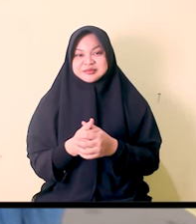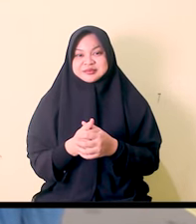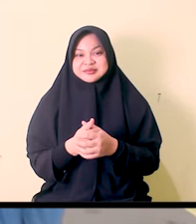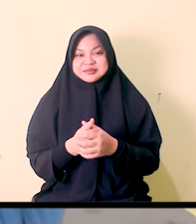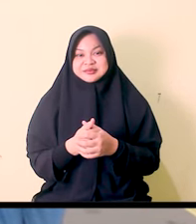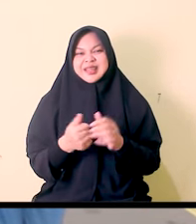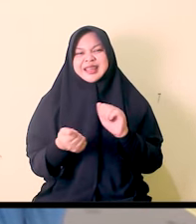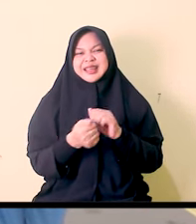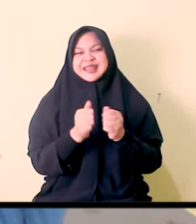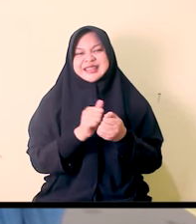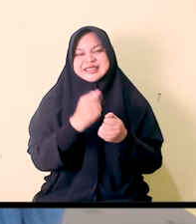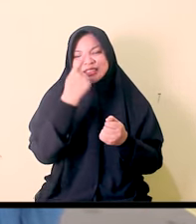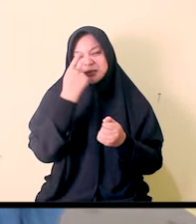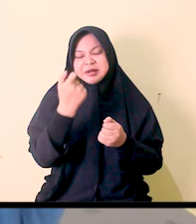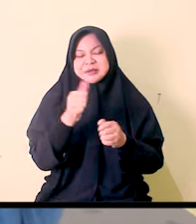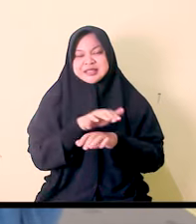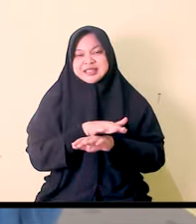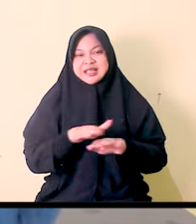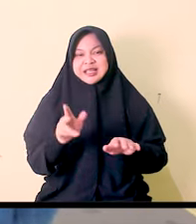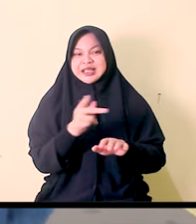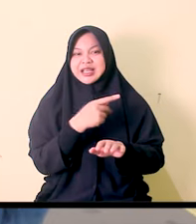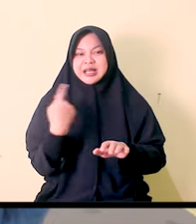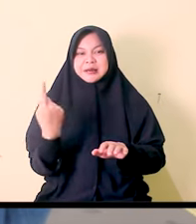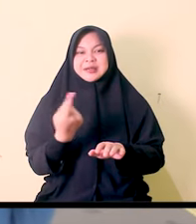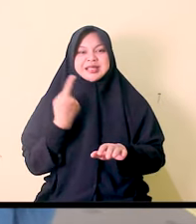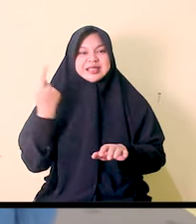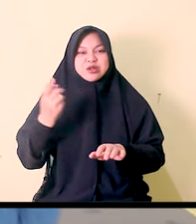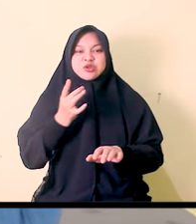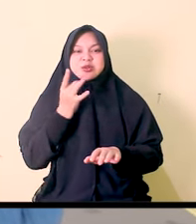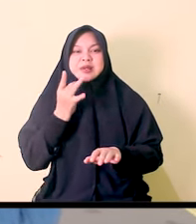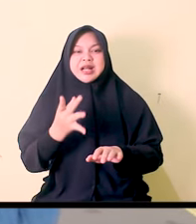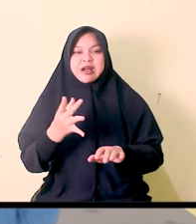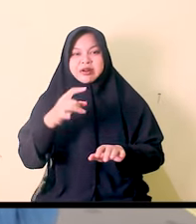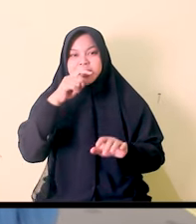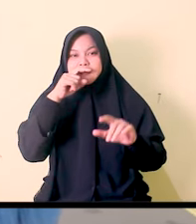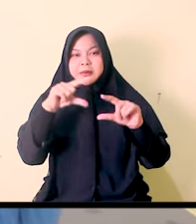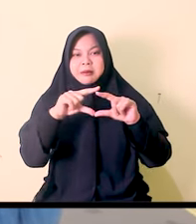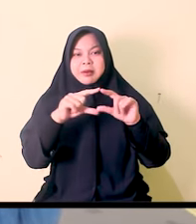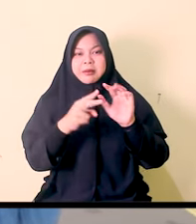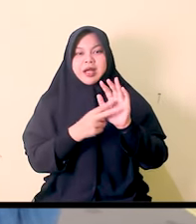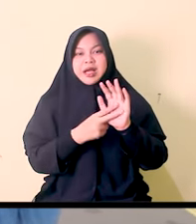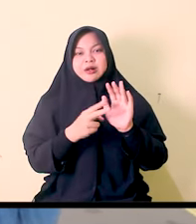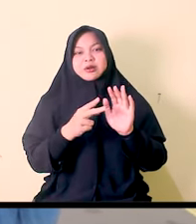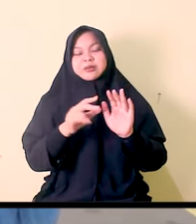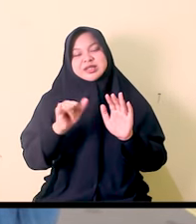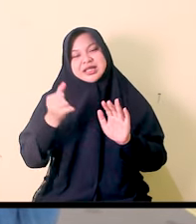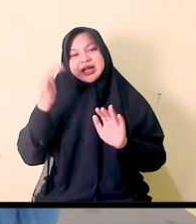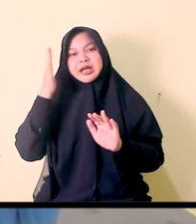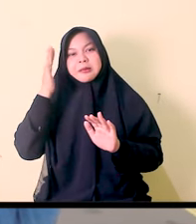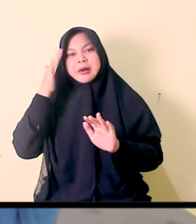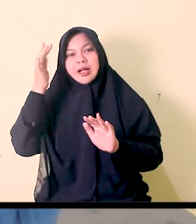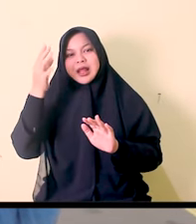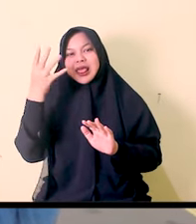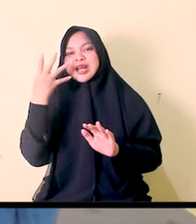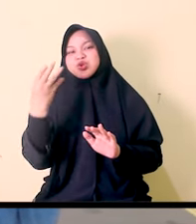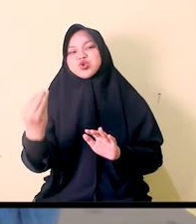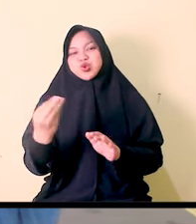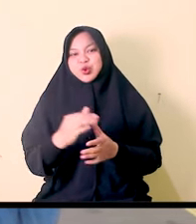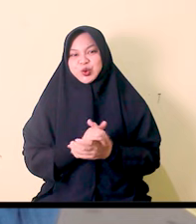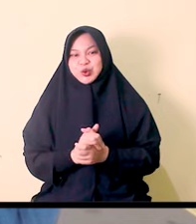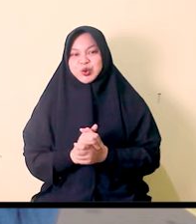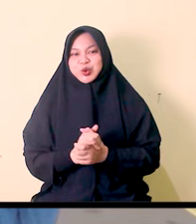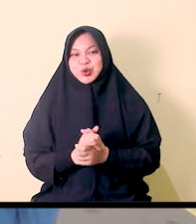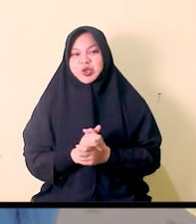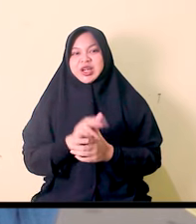Pak krisis kepercayaan ada kami telah menawarkan kepada untuk menjadi kepala dusun Waduh